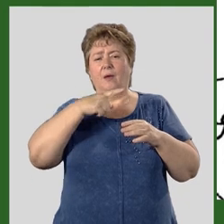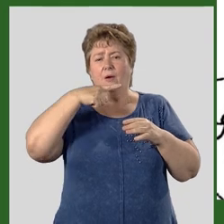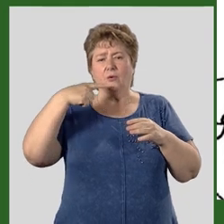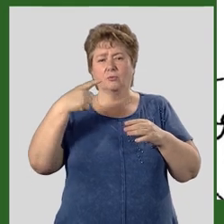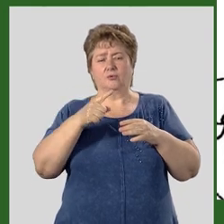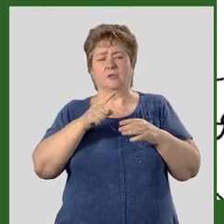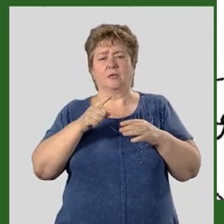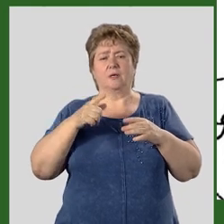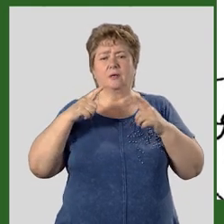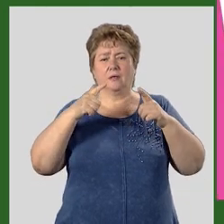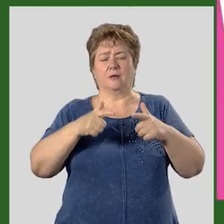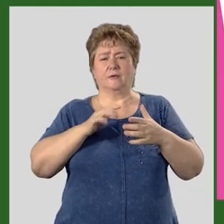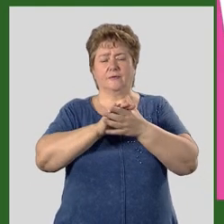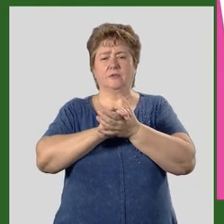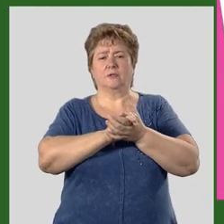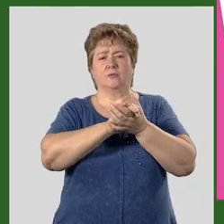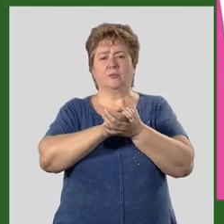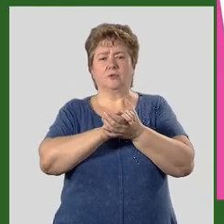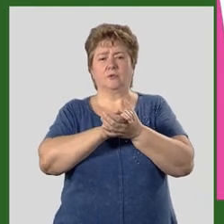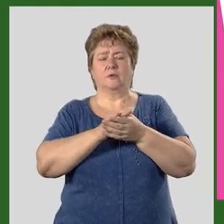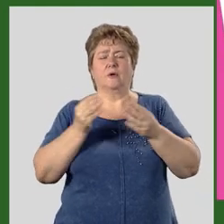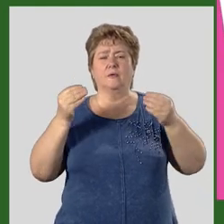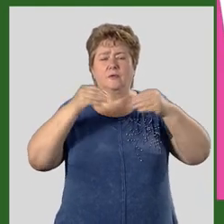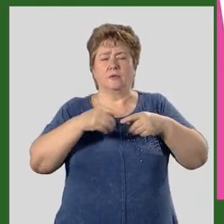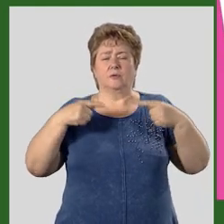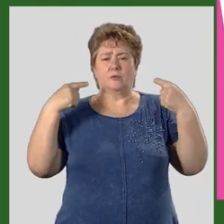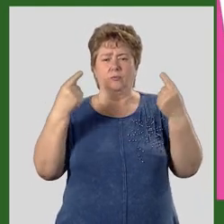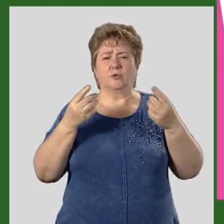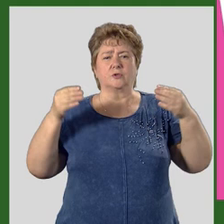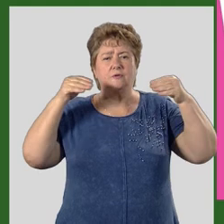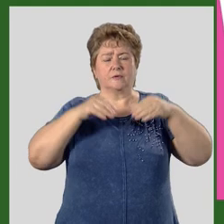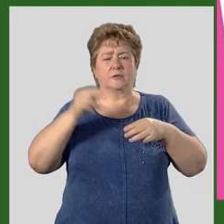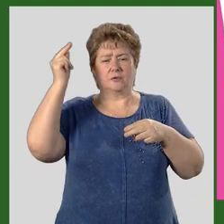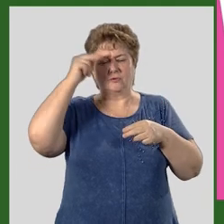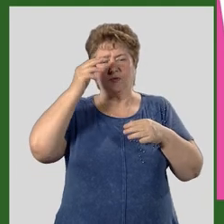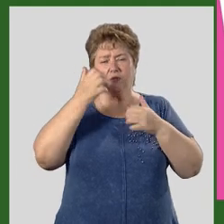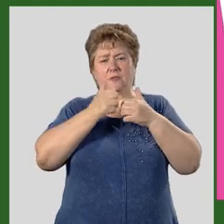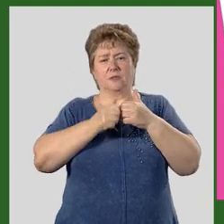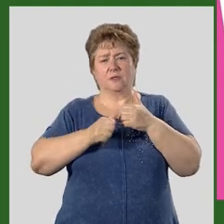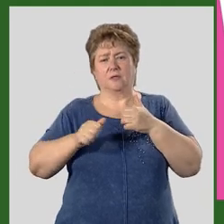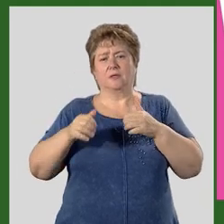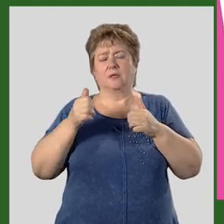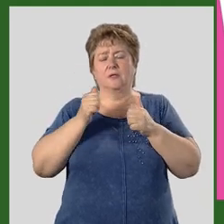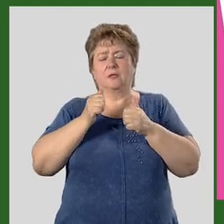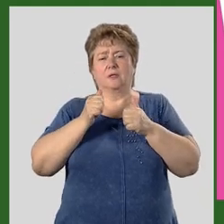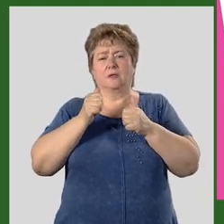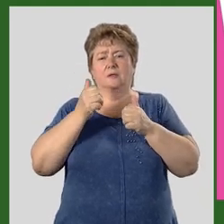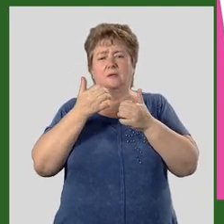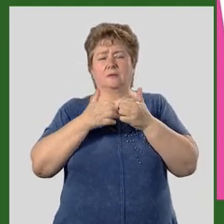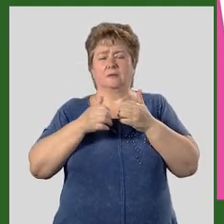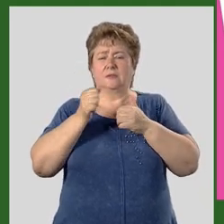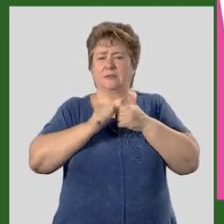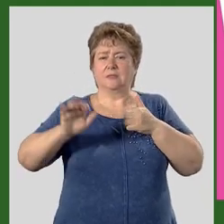Русское географическое общество внесло крупнейший вклад в изучение Средней и Центральной